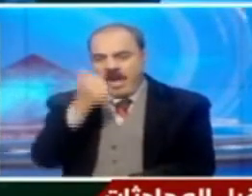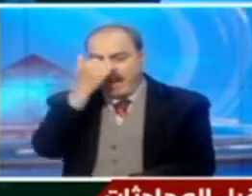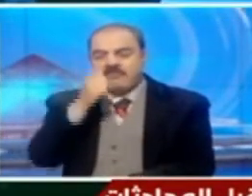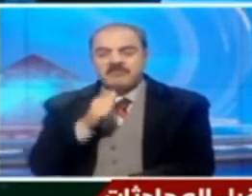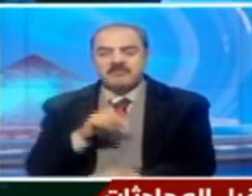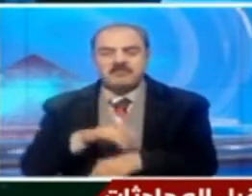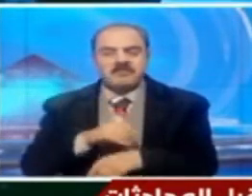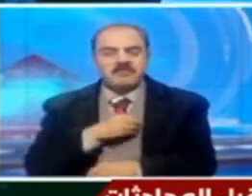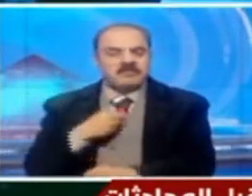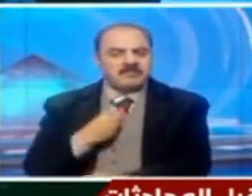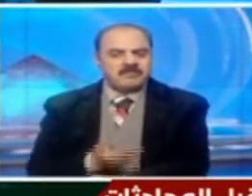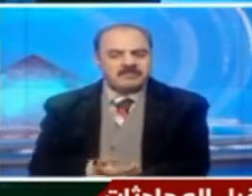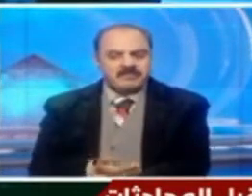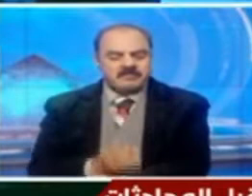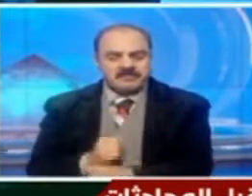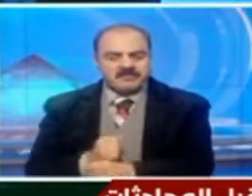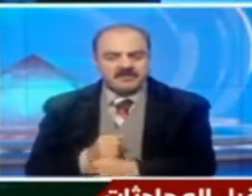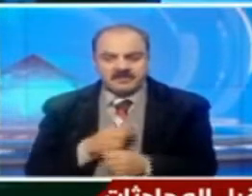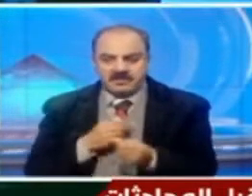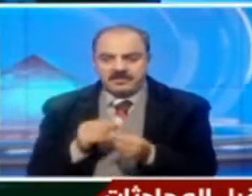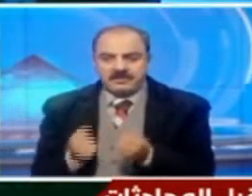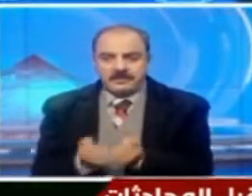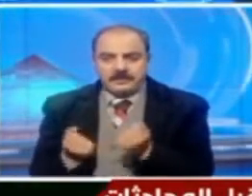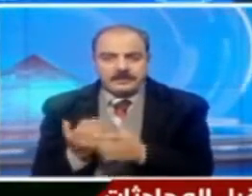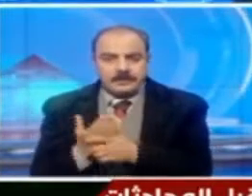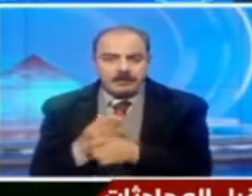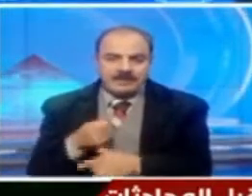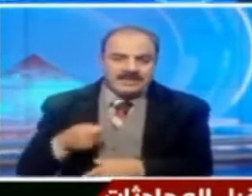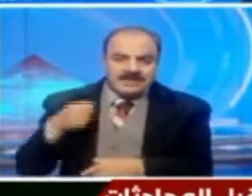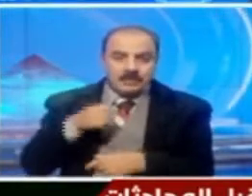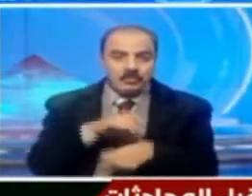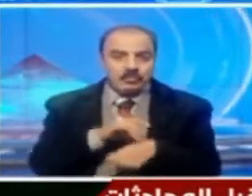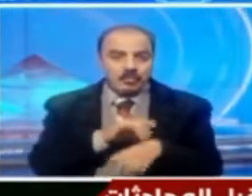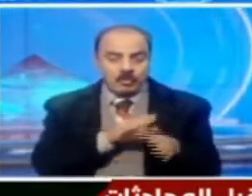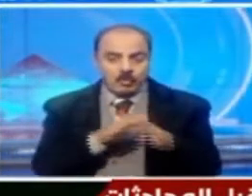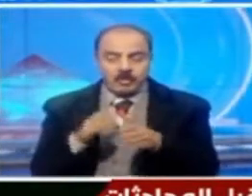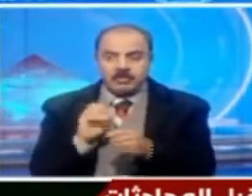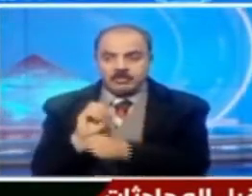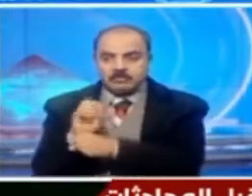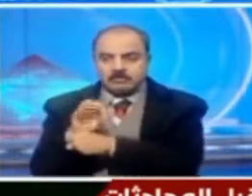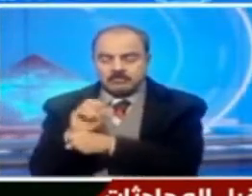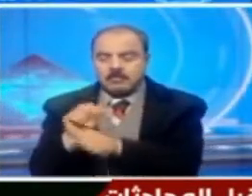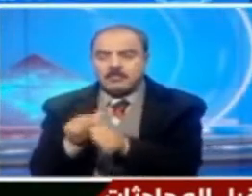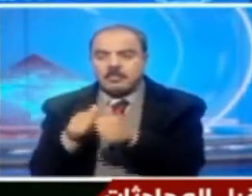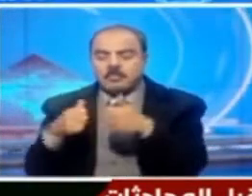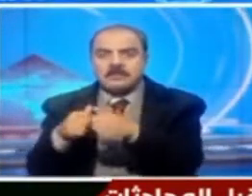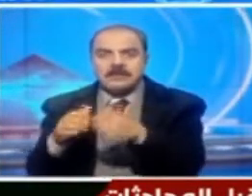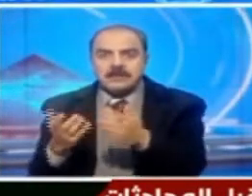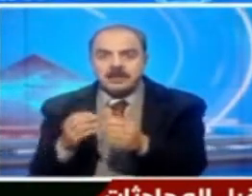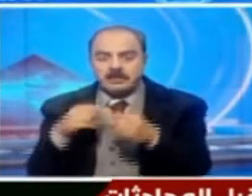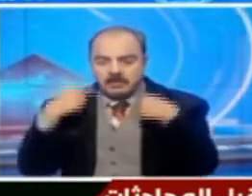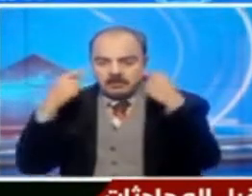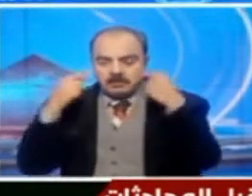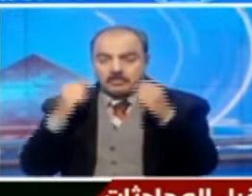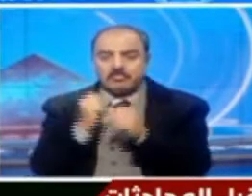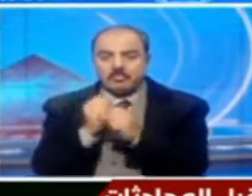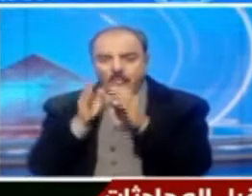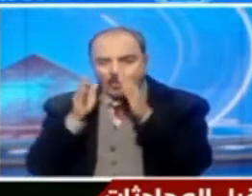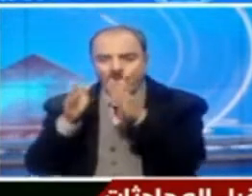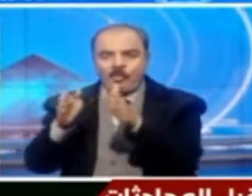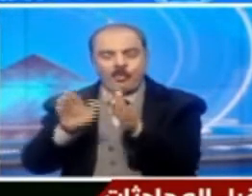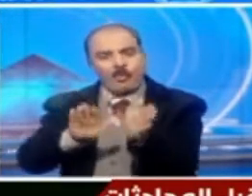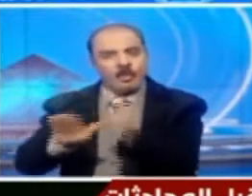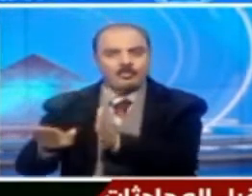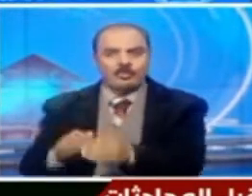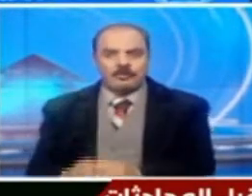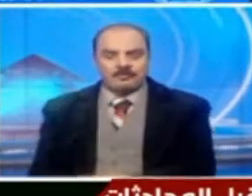اسره، وبالتالي احنا عملنا الدبلومه دي عشان نساعد على تهيئه الاطباء وتدريبهم واعطائهم هذا التخصص،